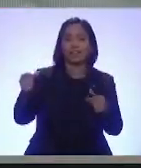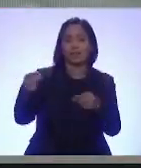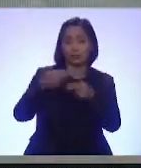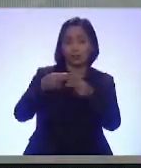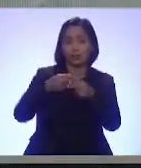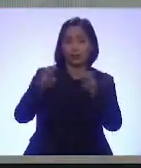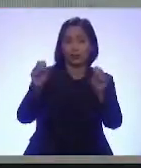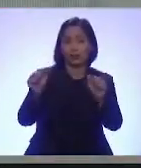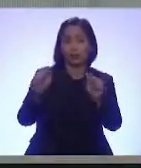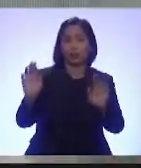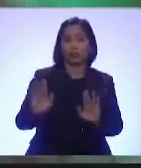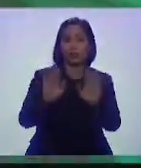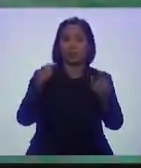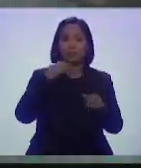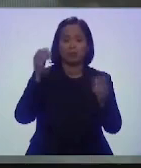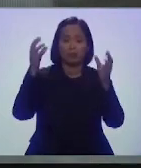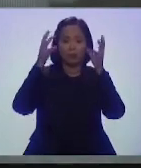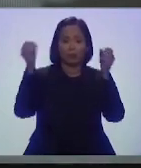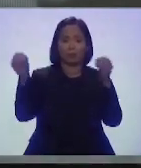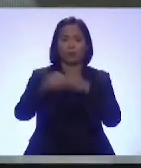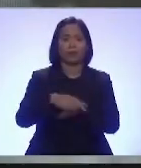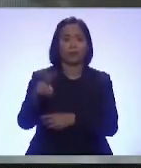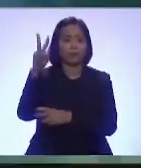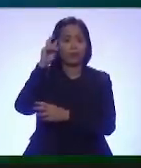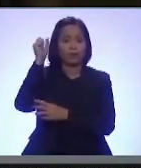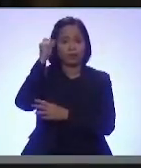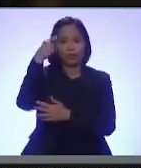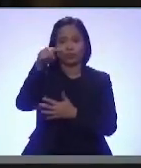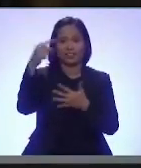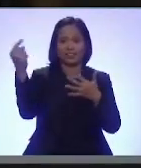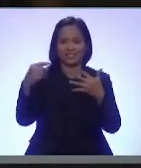sa Malacanang. Si Vic sumintak sa detalye. Vic.